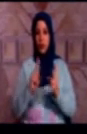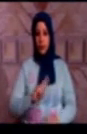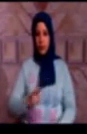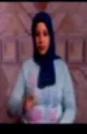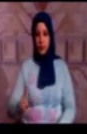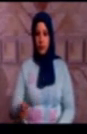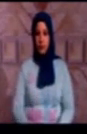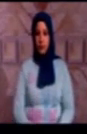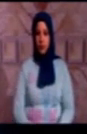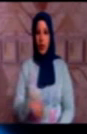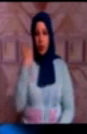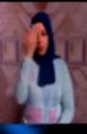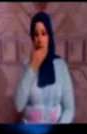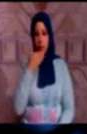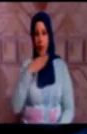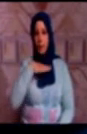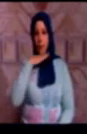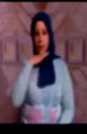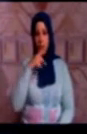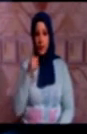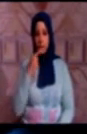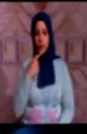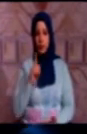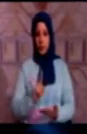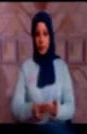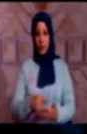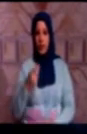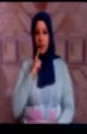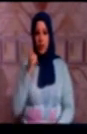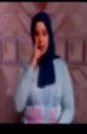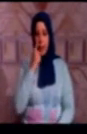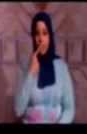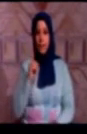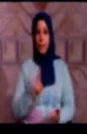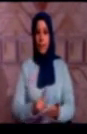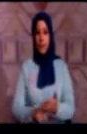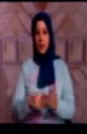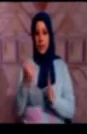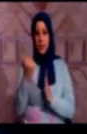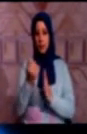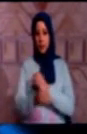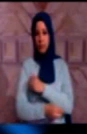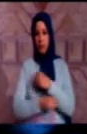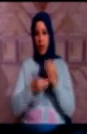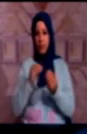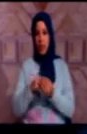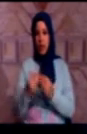قاره غنيه بالفعل لكنها فقيره في مواردها الحاليه لظروف